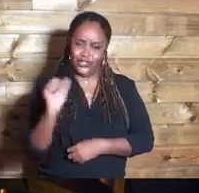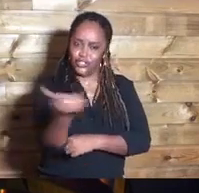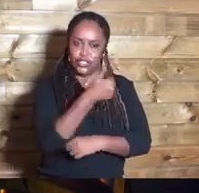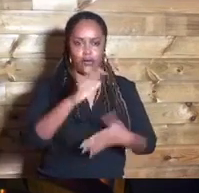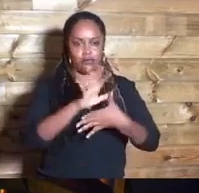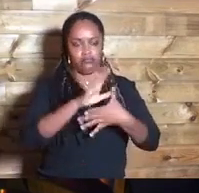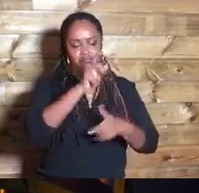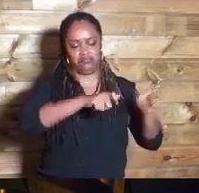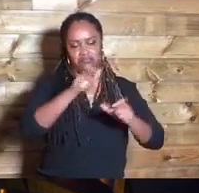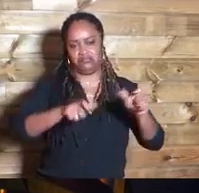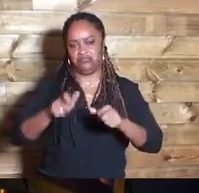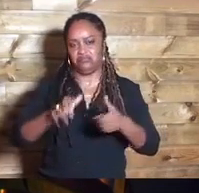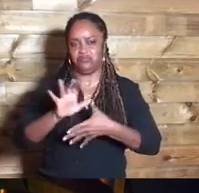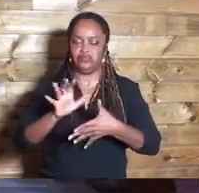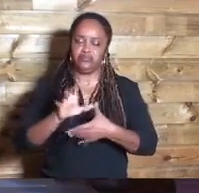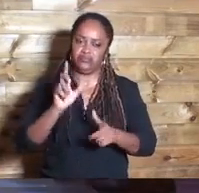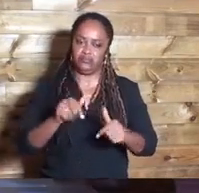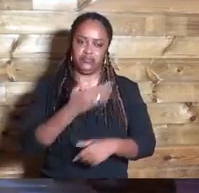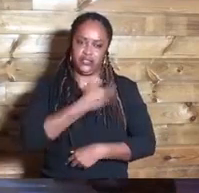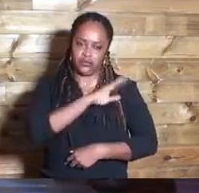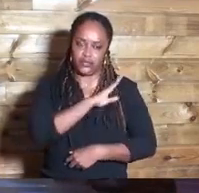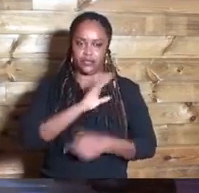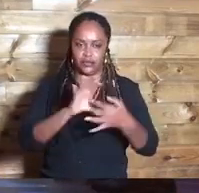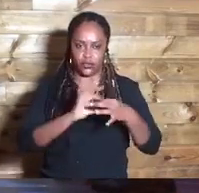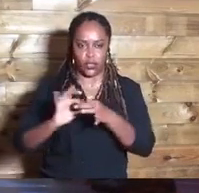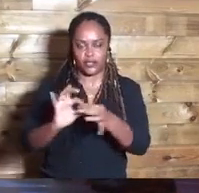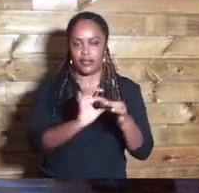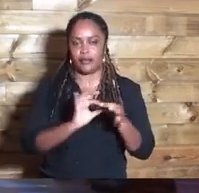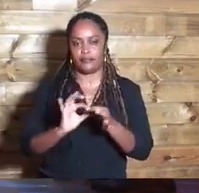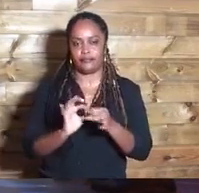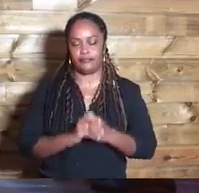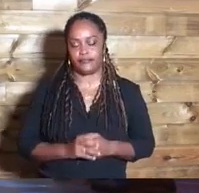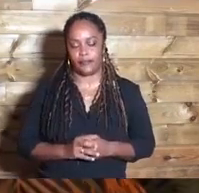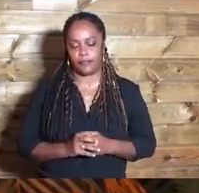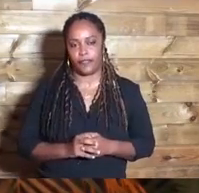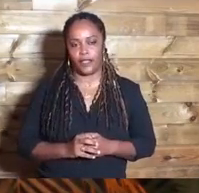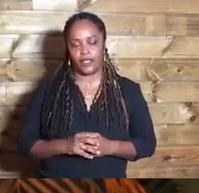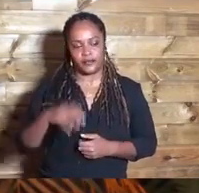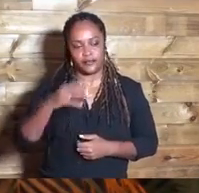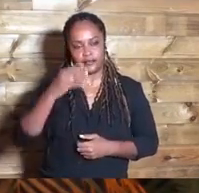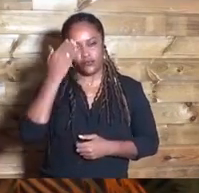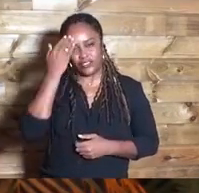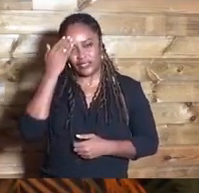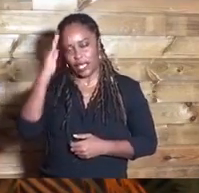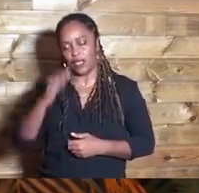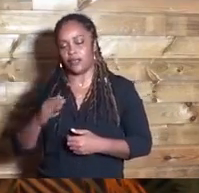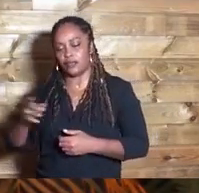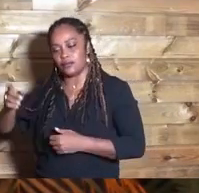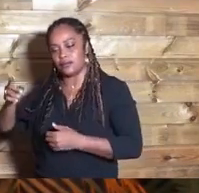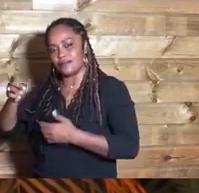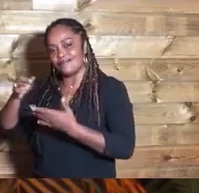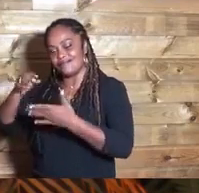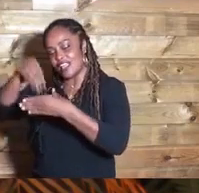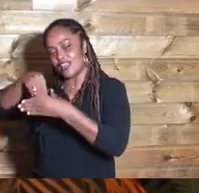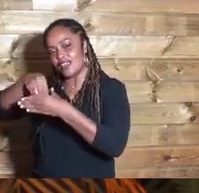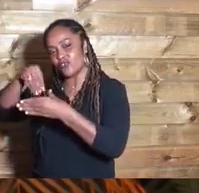qu'a considéré, et on l'a dans nous qu'a considéré, que l'économie capitaliste est une économie prédatrice qui nous entraînait vers la